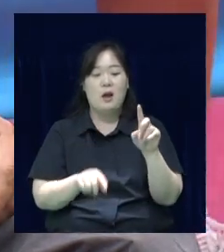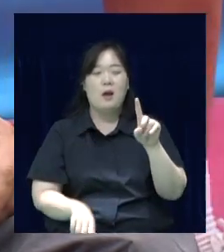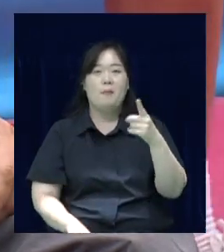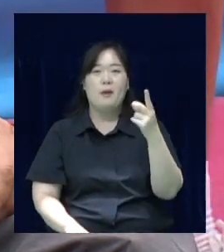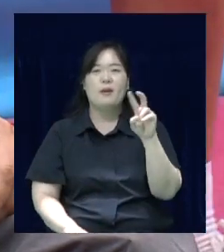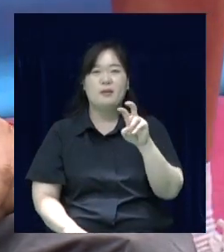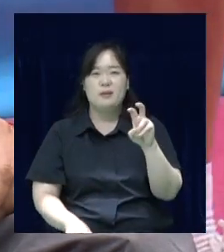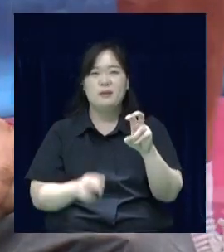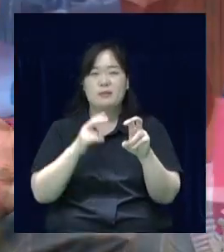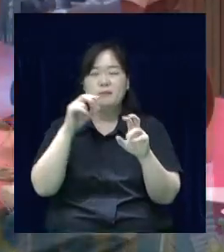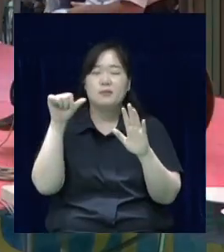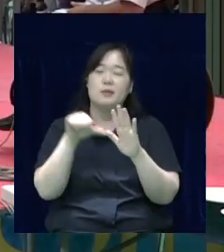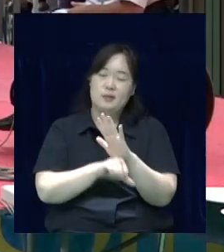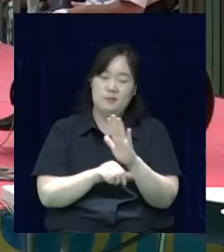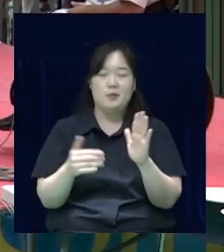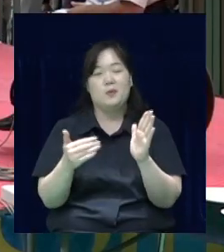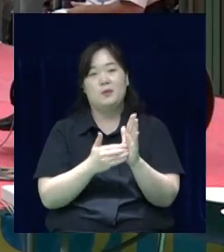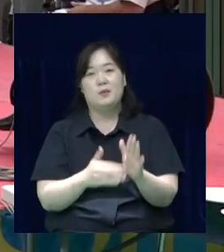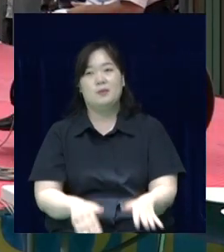돌아갔고요.